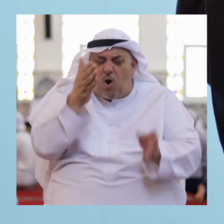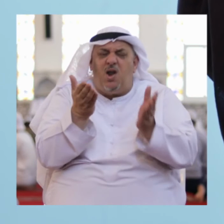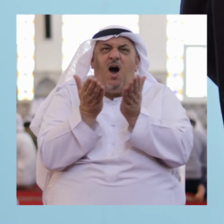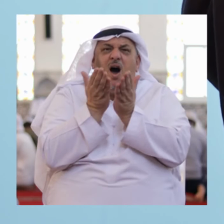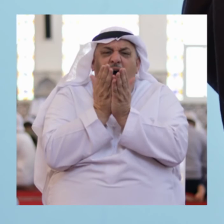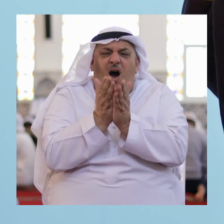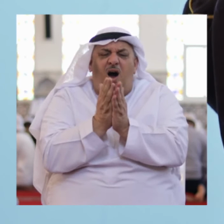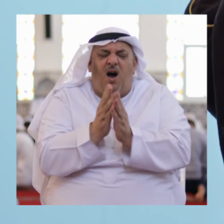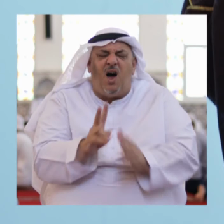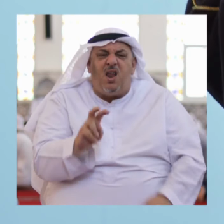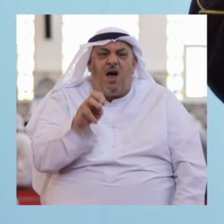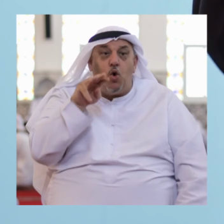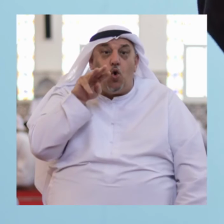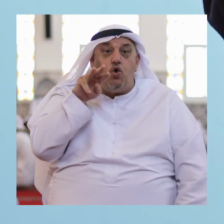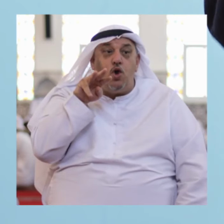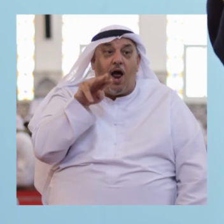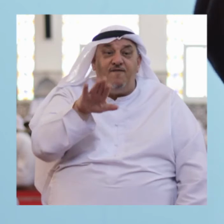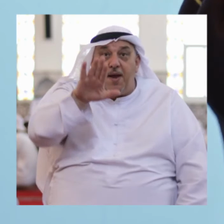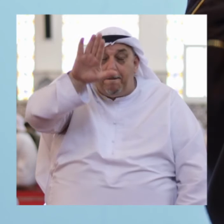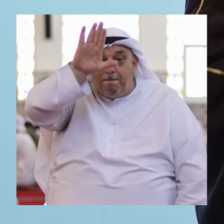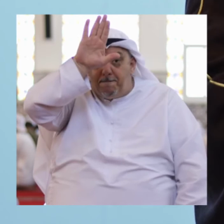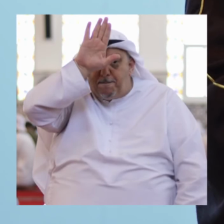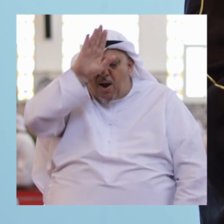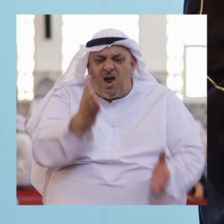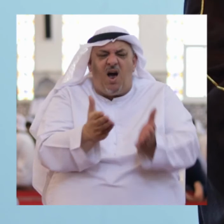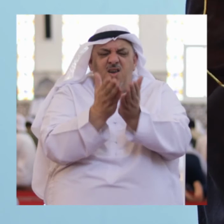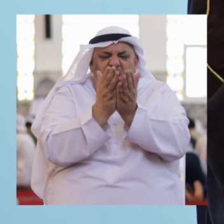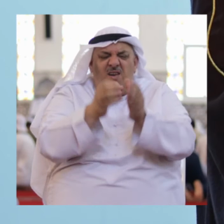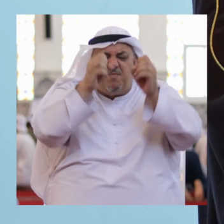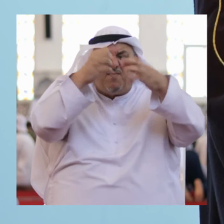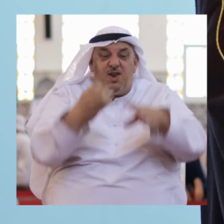الف ملك حتى يصبح